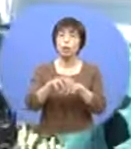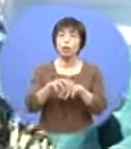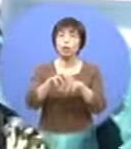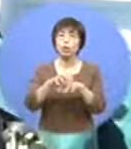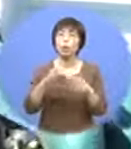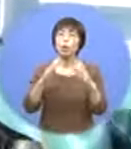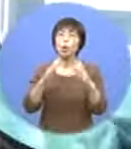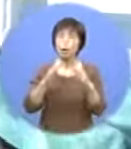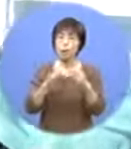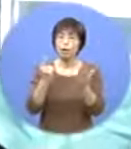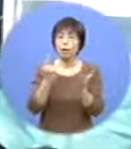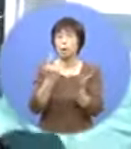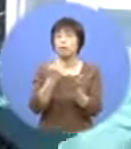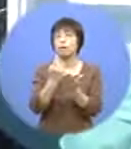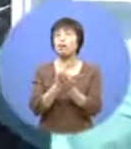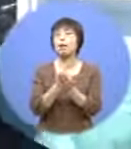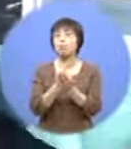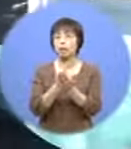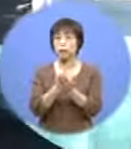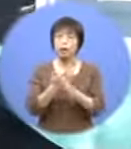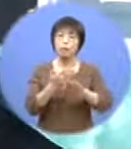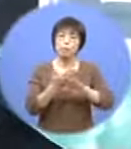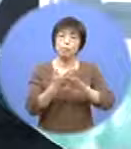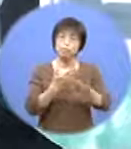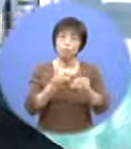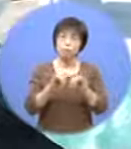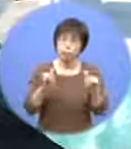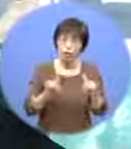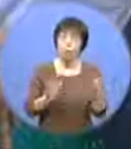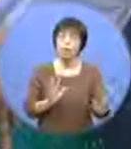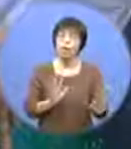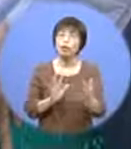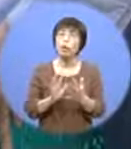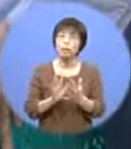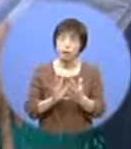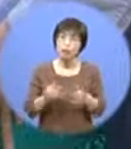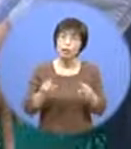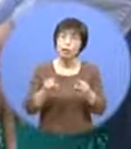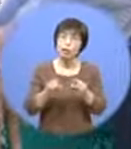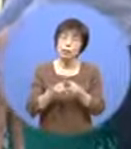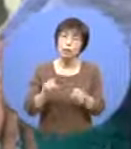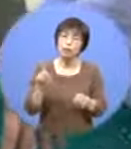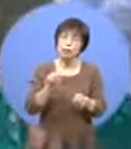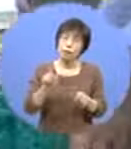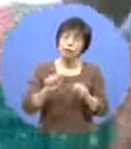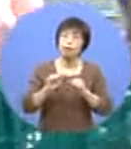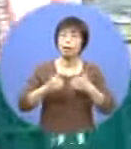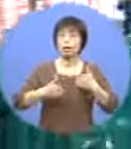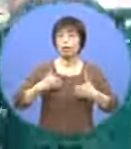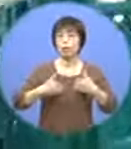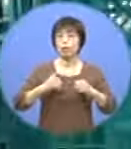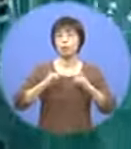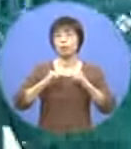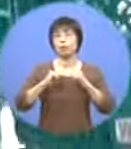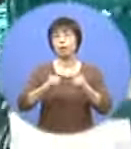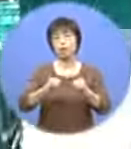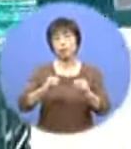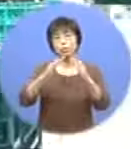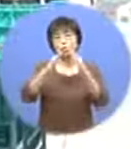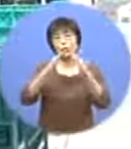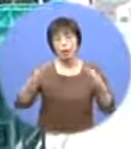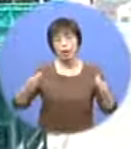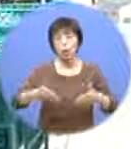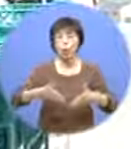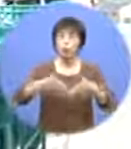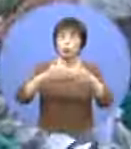かり集まってたんで、非農家の人たちも一緒になんか集まって、まあ、和気あいあいとやれるような会をなんか作ろうじゃないか